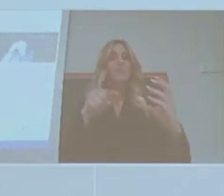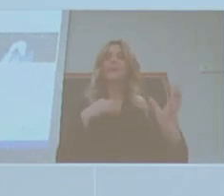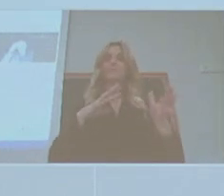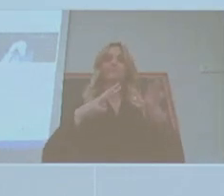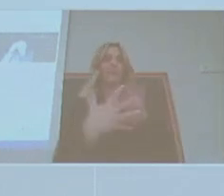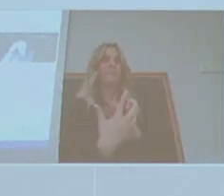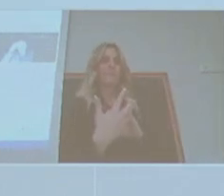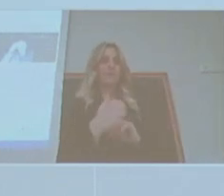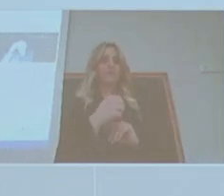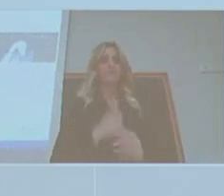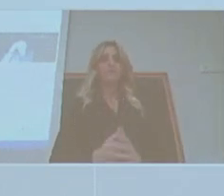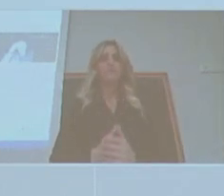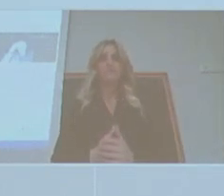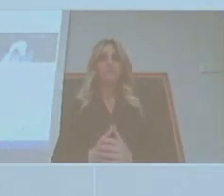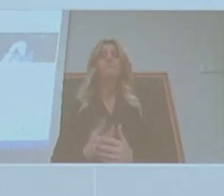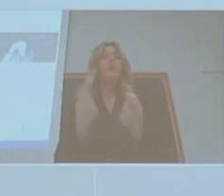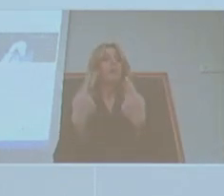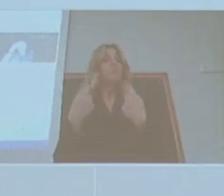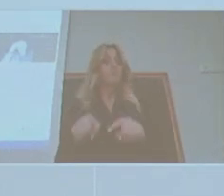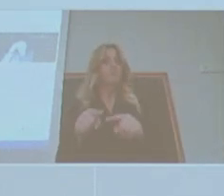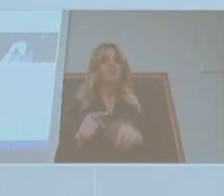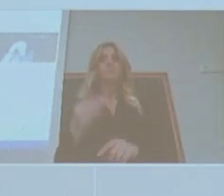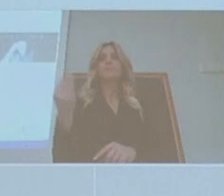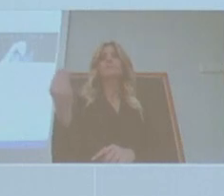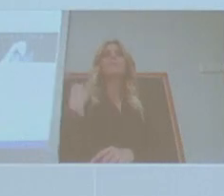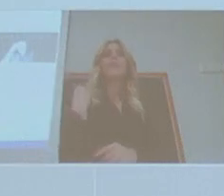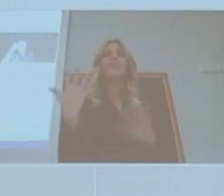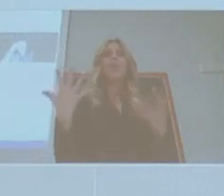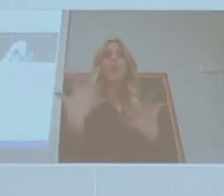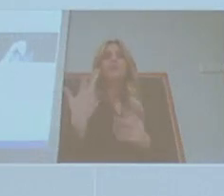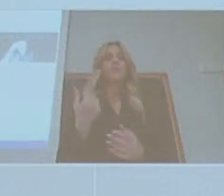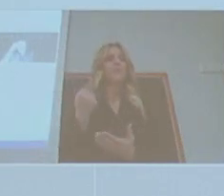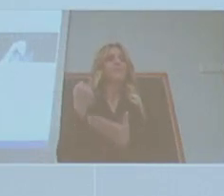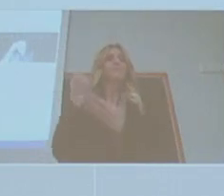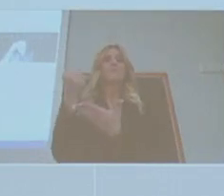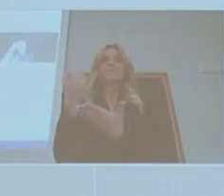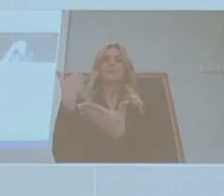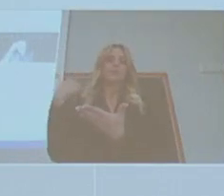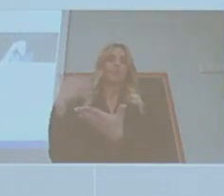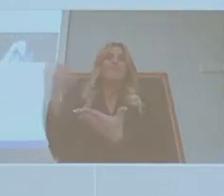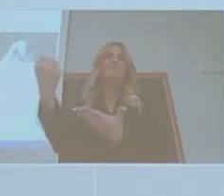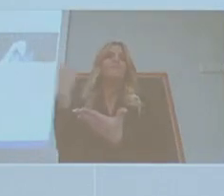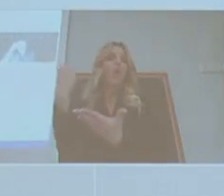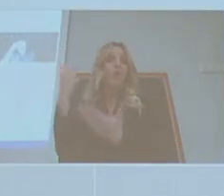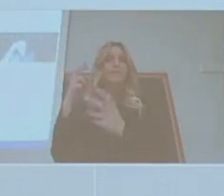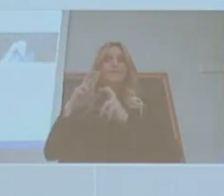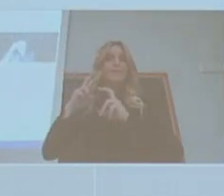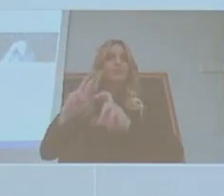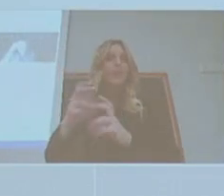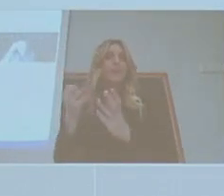sostenibile. E questo richiede grandi, forti investimenti in ricerca e sviluppo, in